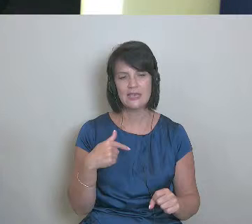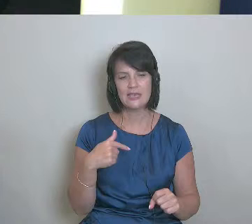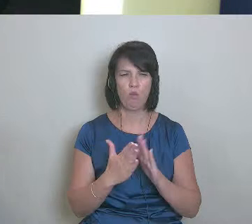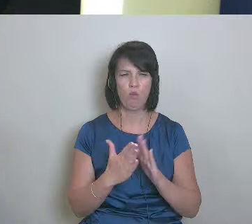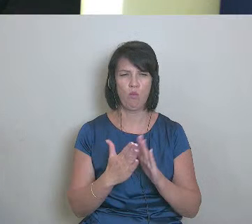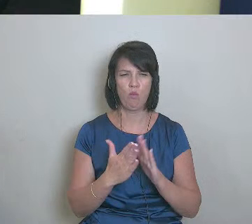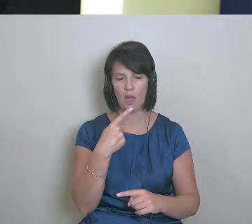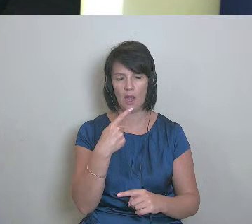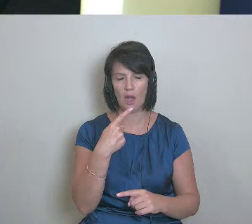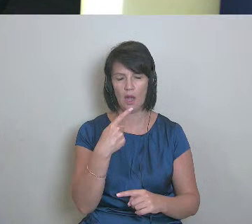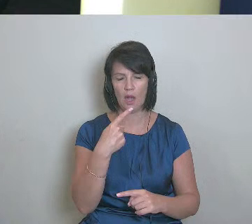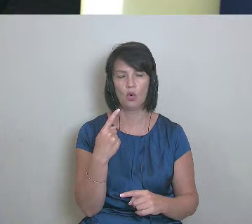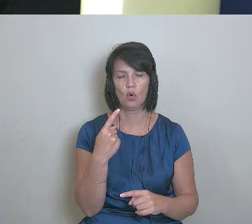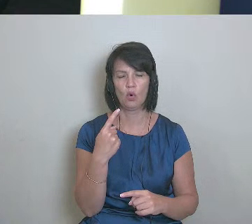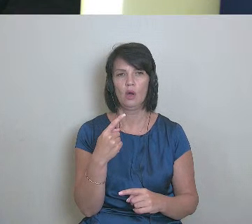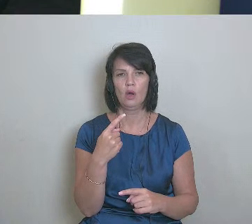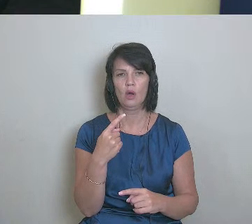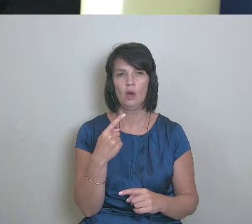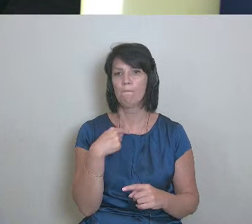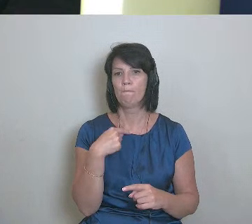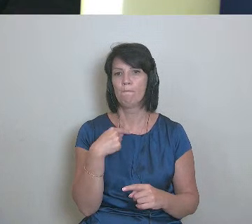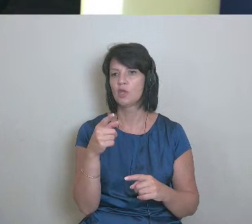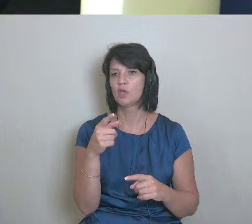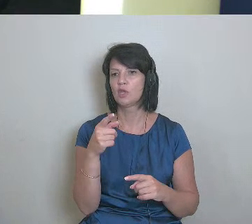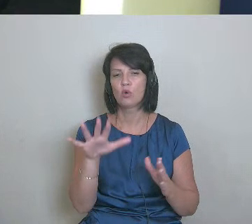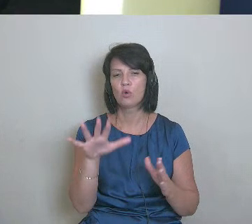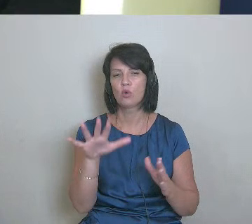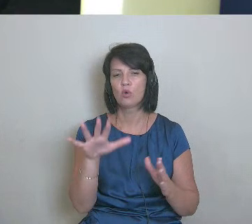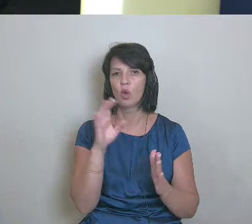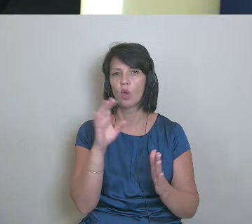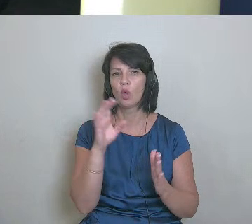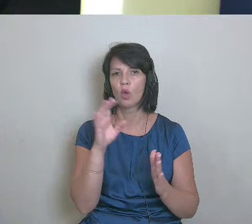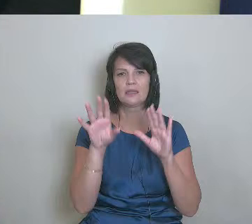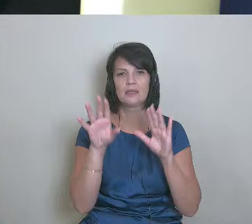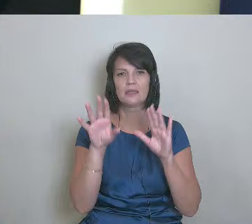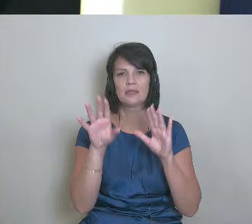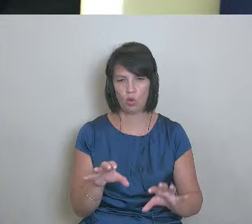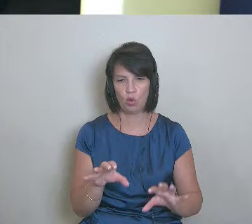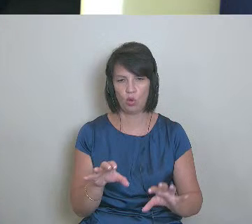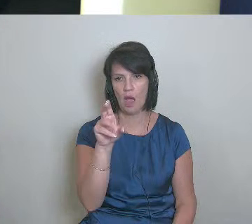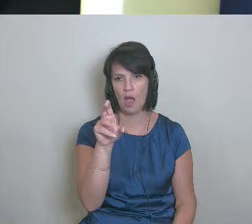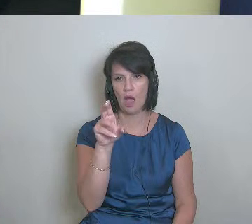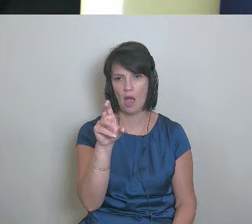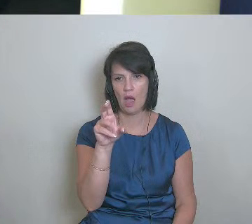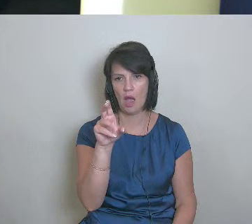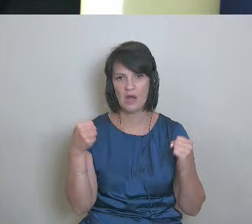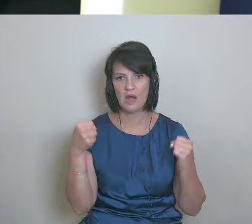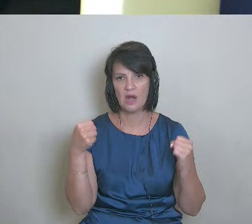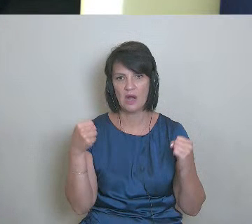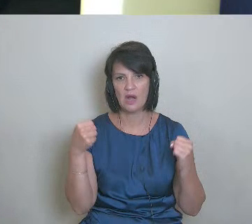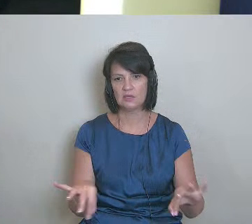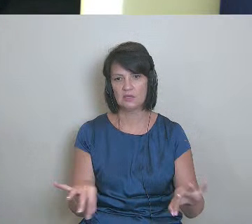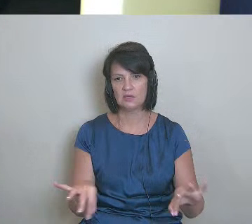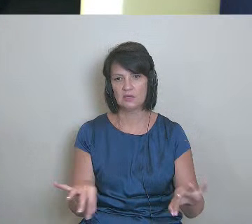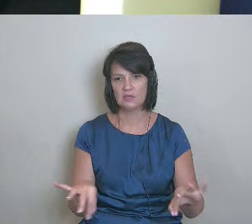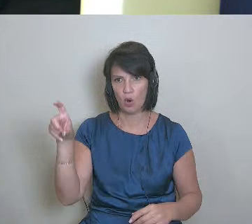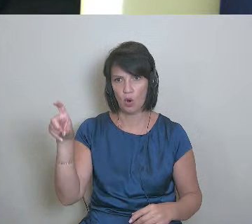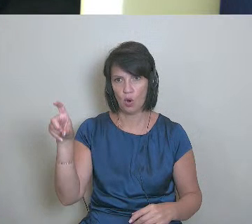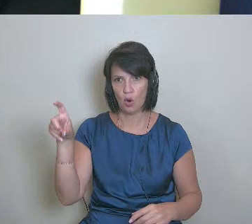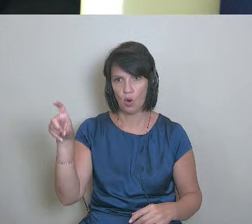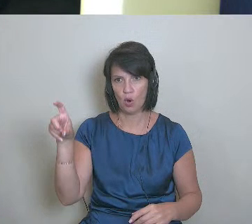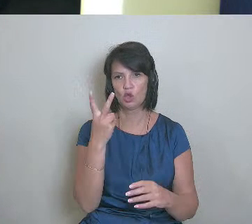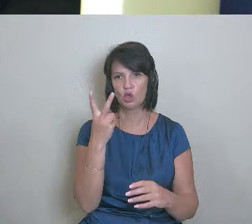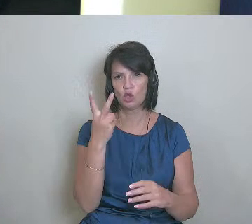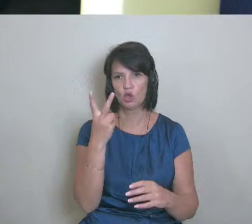the прав, voting будь-яких прав, rights так, вони не можуть are встановлюватись not під законними актами. to be established by bylaws, the rights